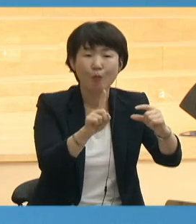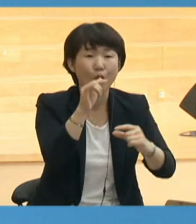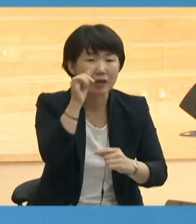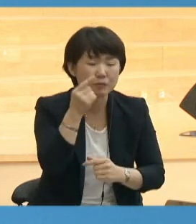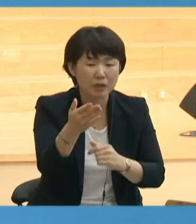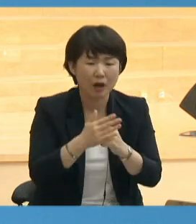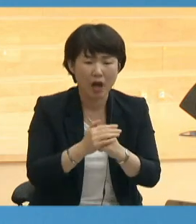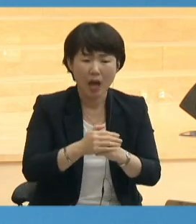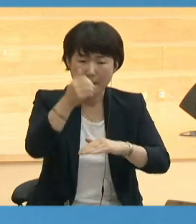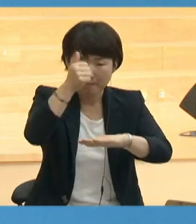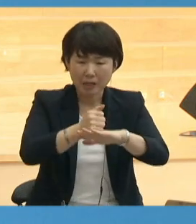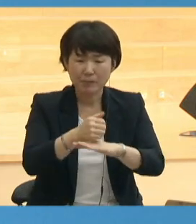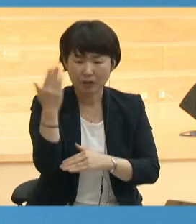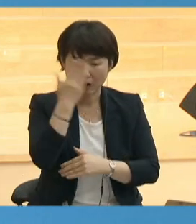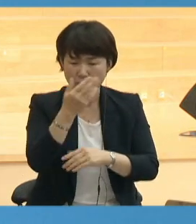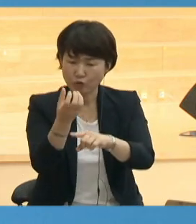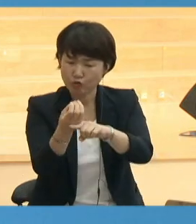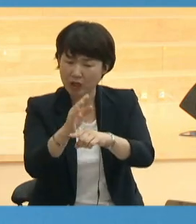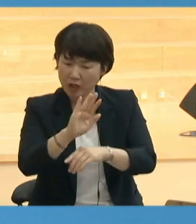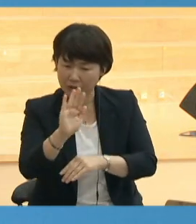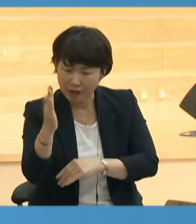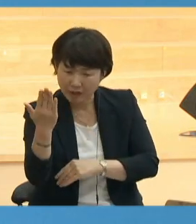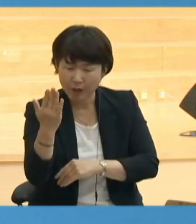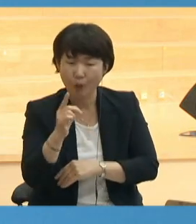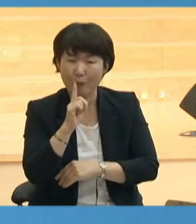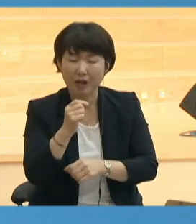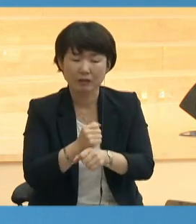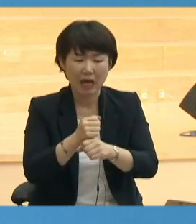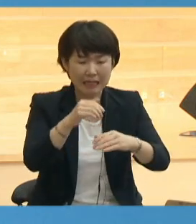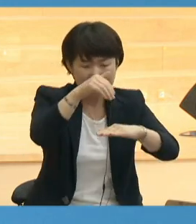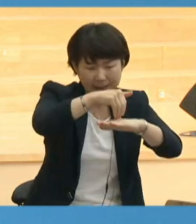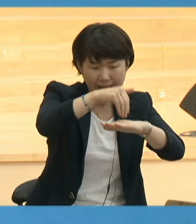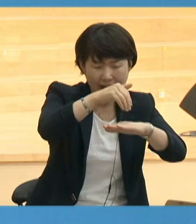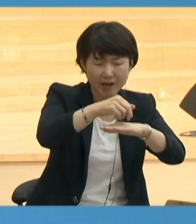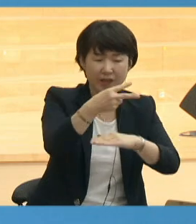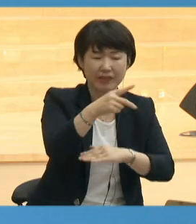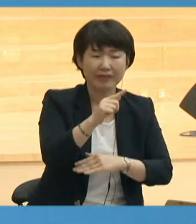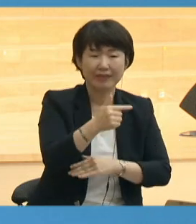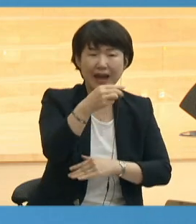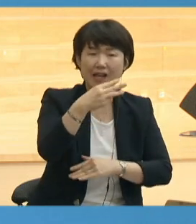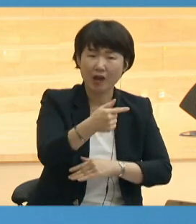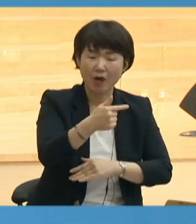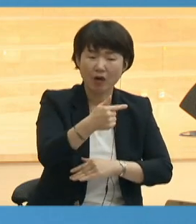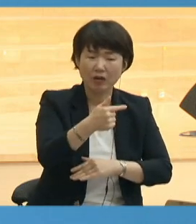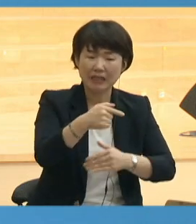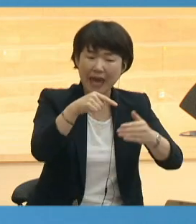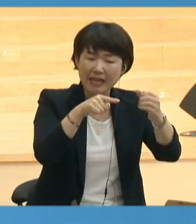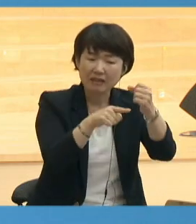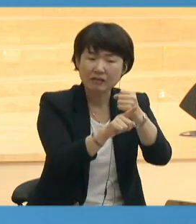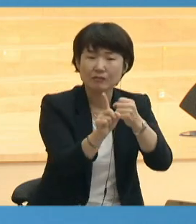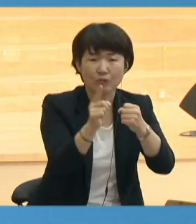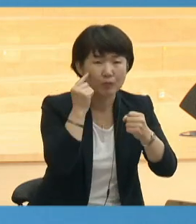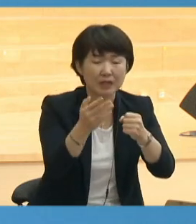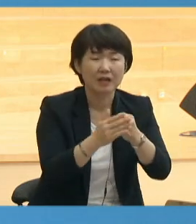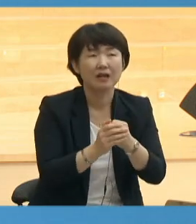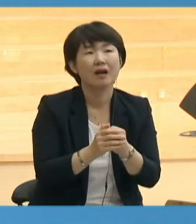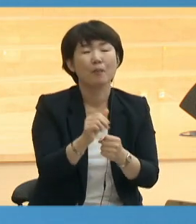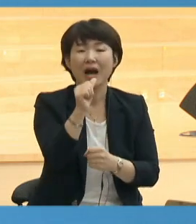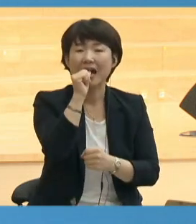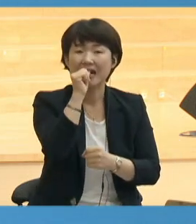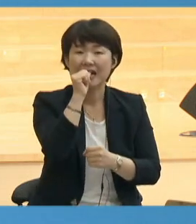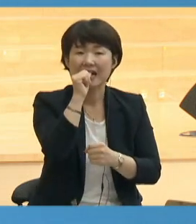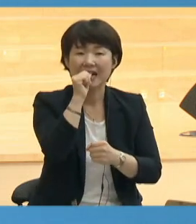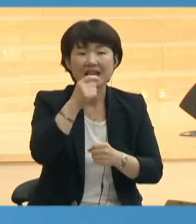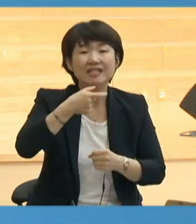나온다 면서 요 금 단련에 란 말 속에는 어떤 의미를 담고 있는 거예요 용광로를 존재하죠